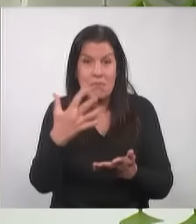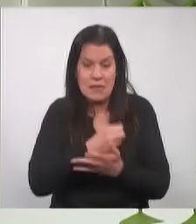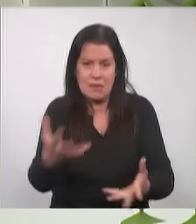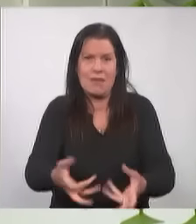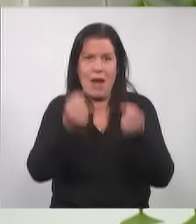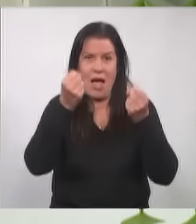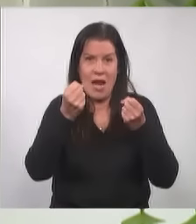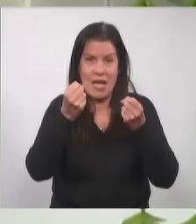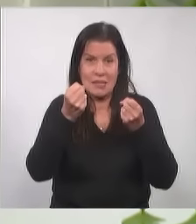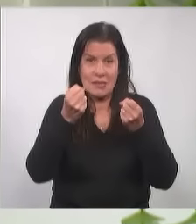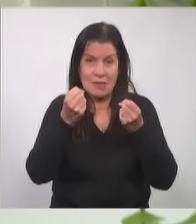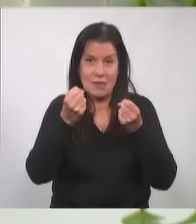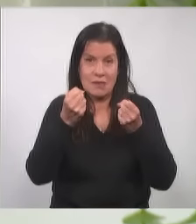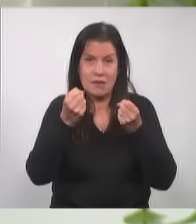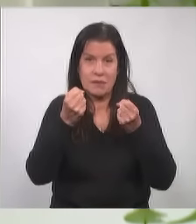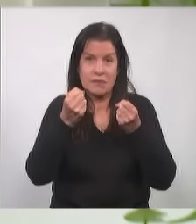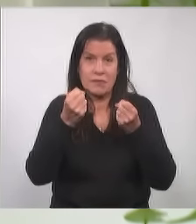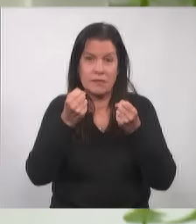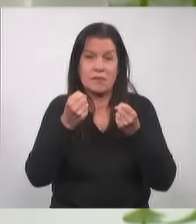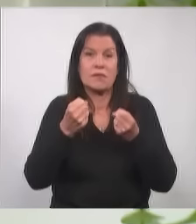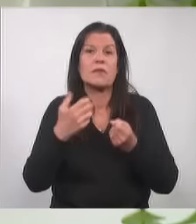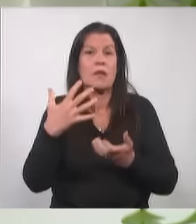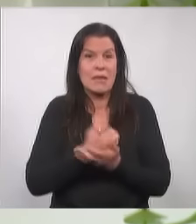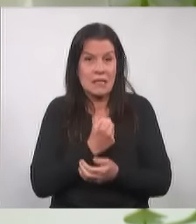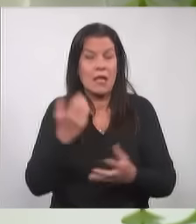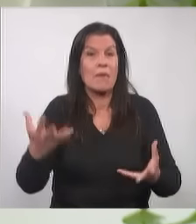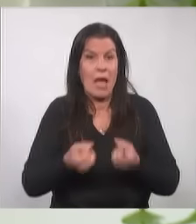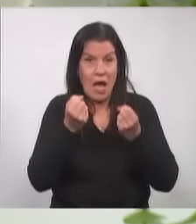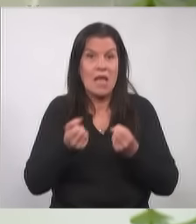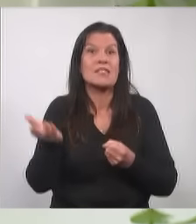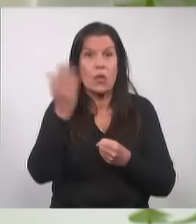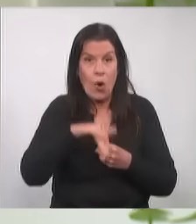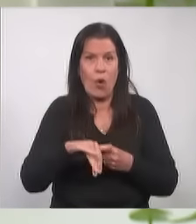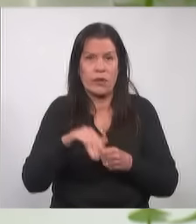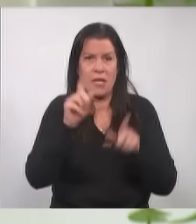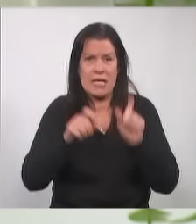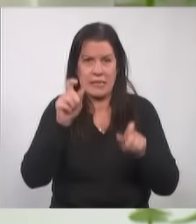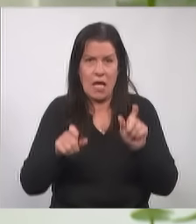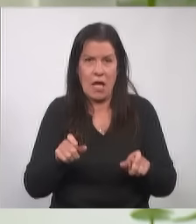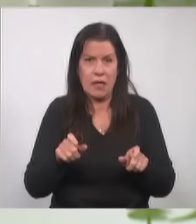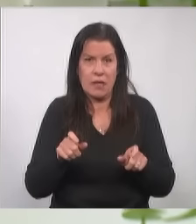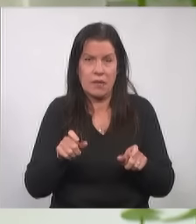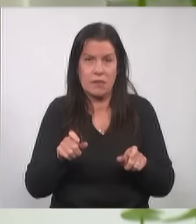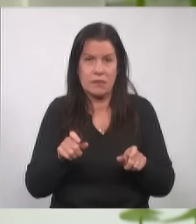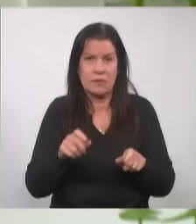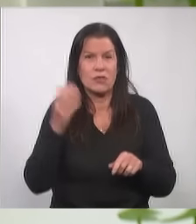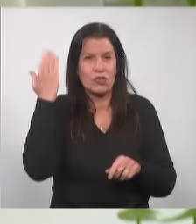וכשהם מחלצים אותה בדרך הם עוד מצליחים לחלץ עוד מספר אזרחים שבעצם בילו במסיבה